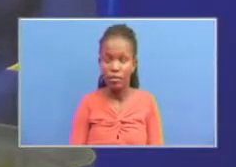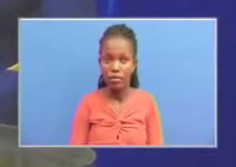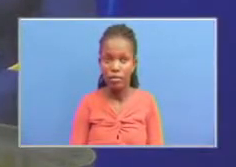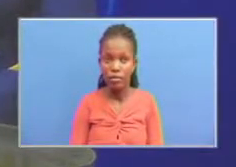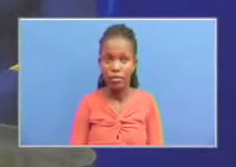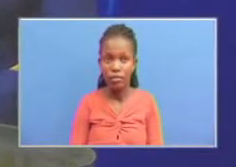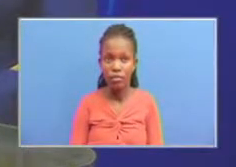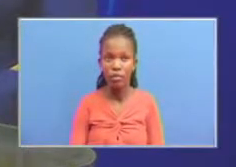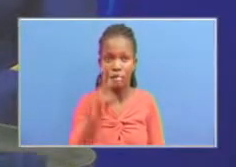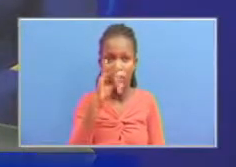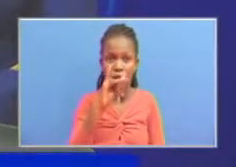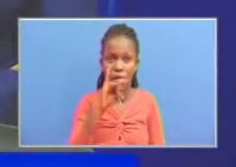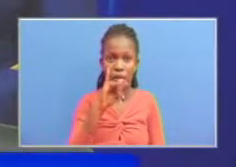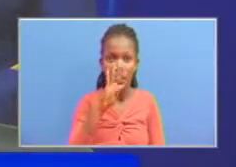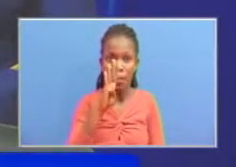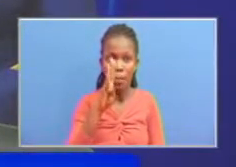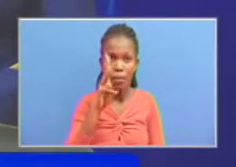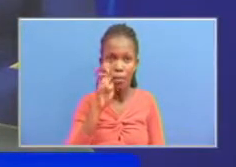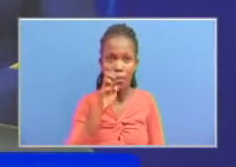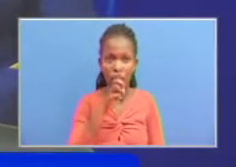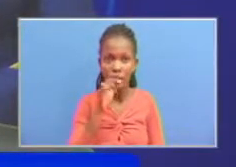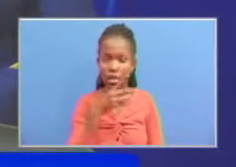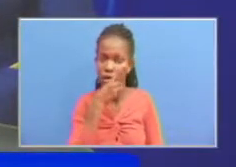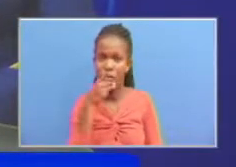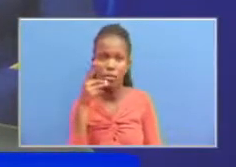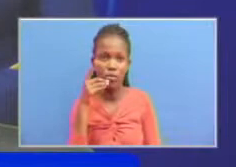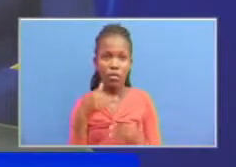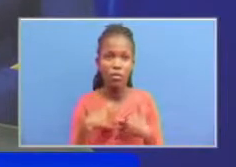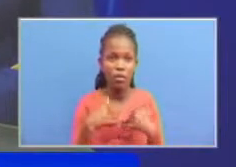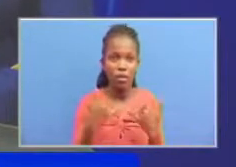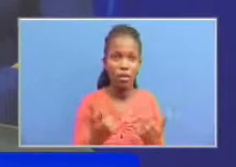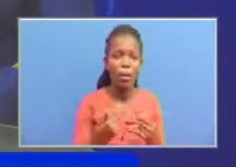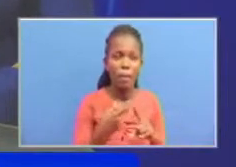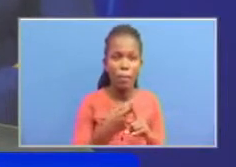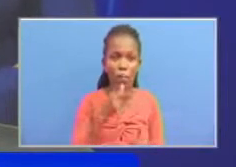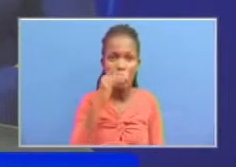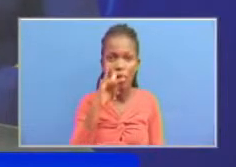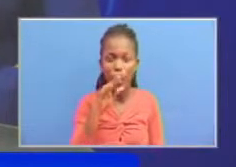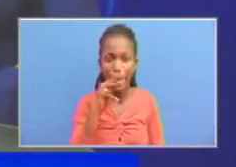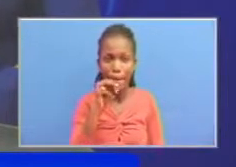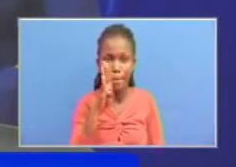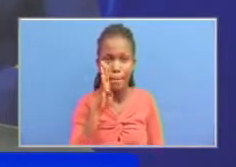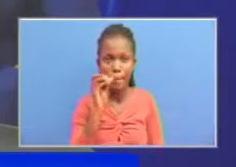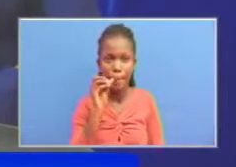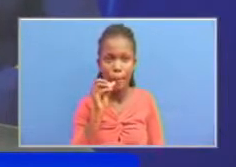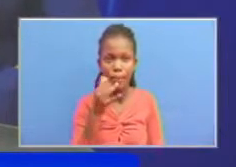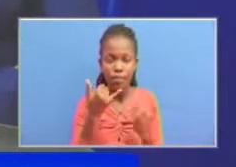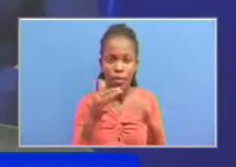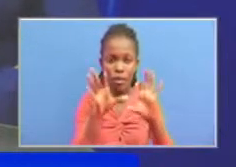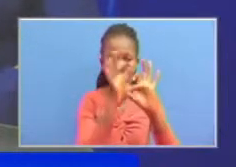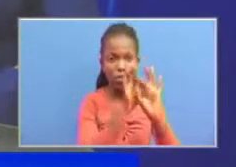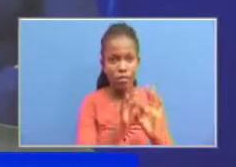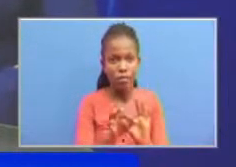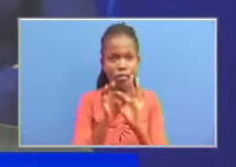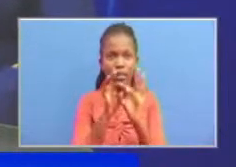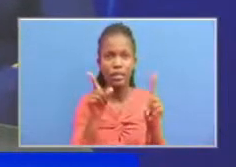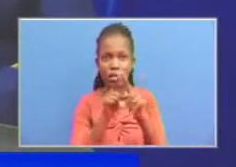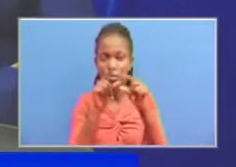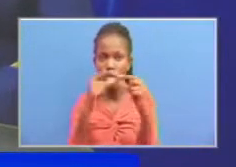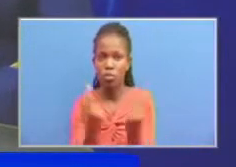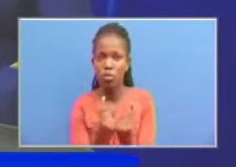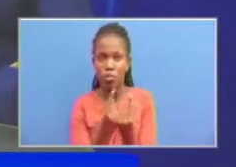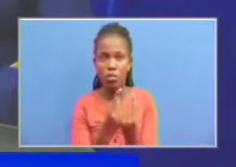Kwitha kibwezi yi kumbilawa ni monyao, yu ekali makimbo na ila yi makindu ni makuatanie na maambisia kikundi